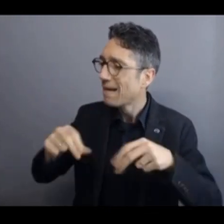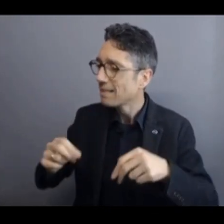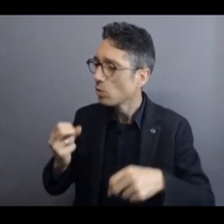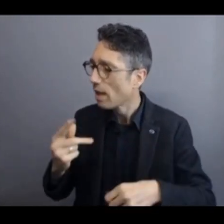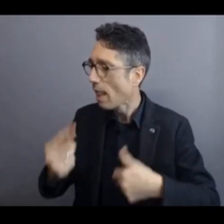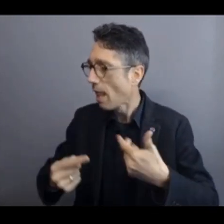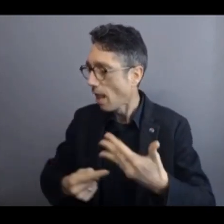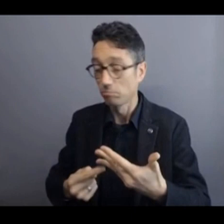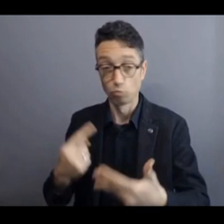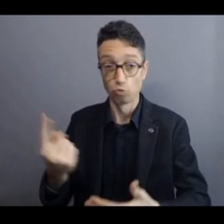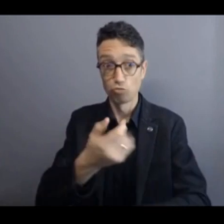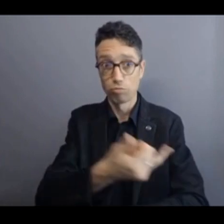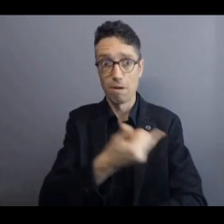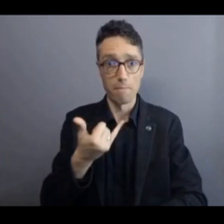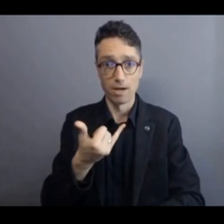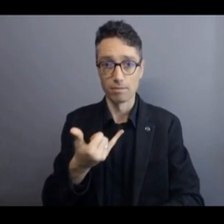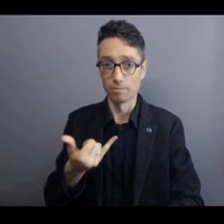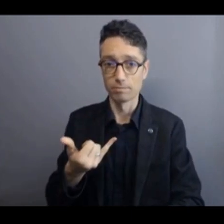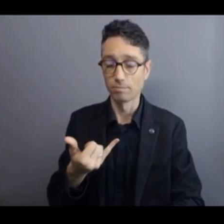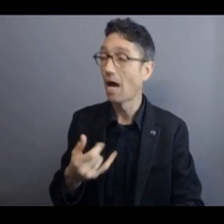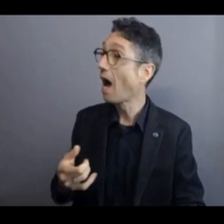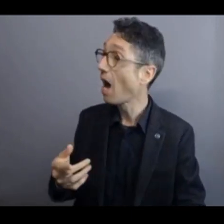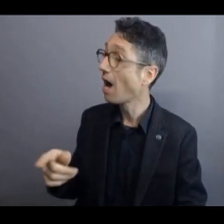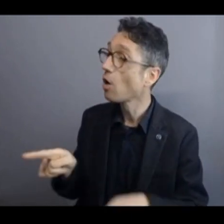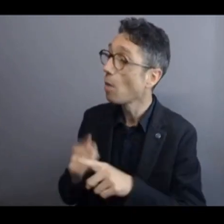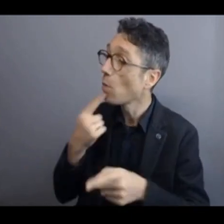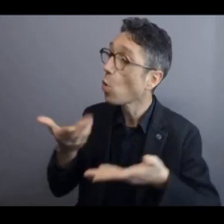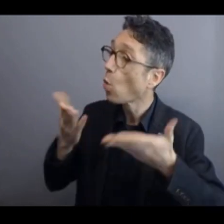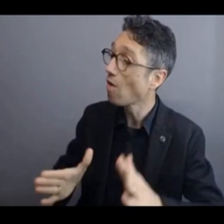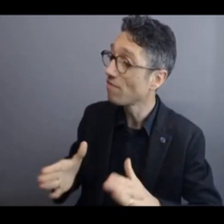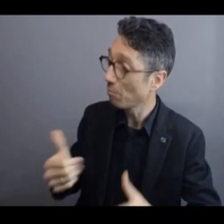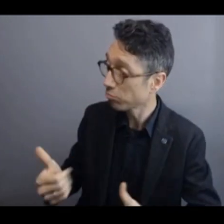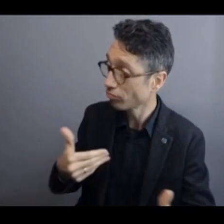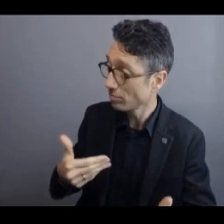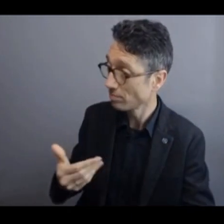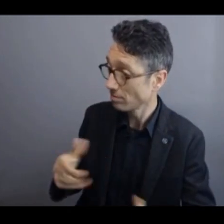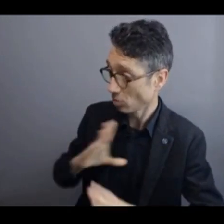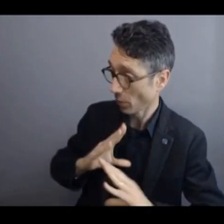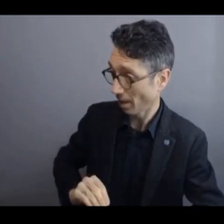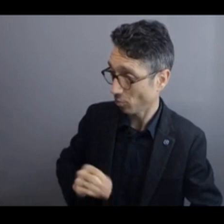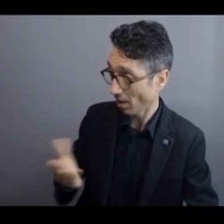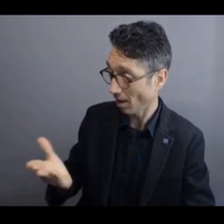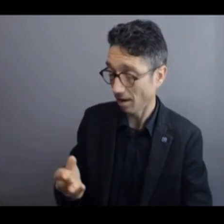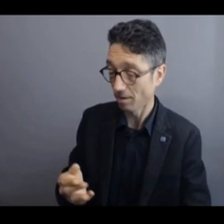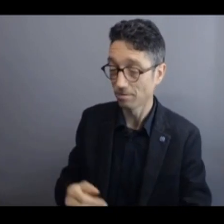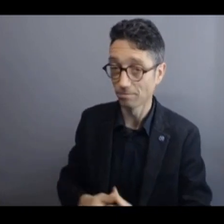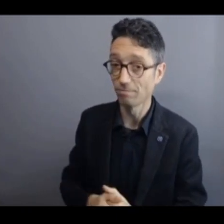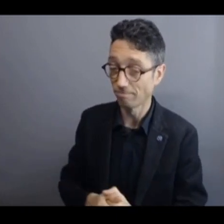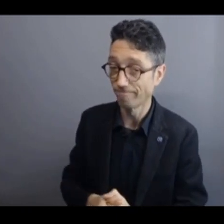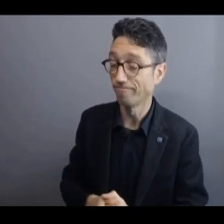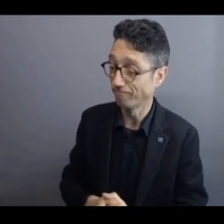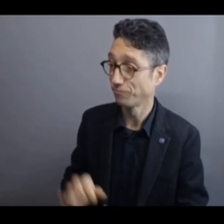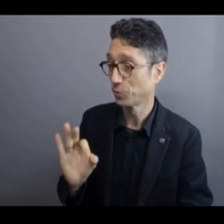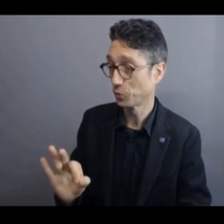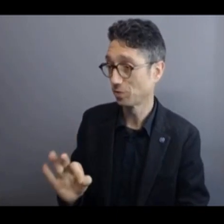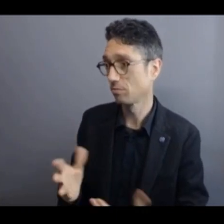a fonctionné. Exactement. Ah oui, c'est assez rassurant de pouvoir aborder le voyage de cette façon-là et d'avoir eu le coup de téléphone